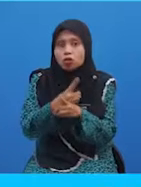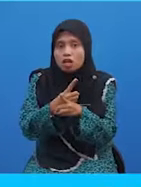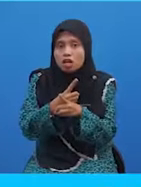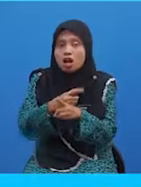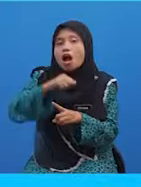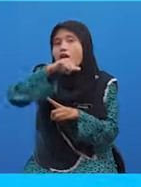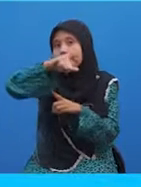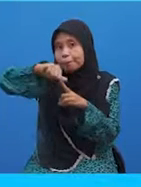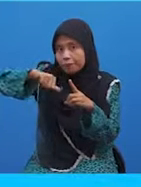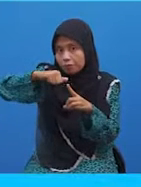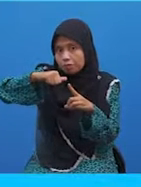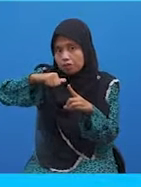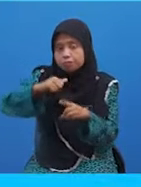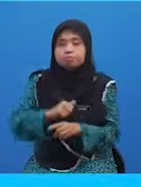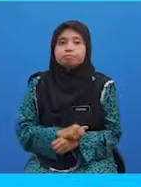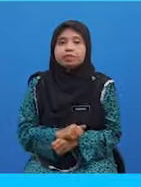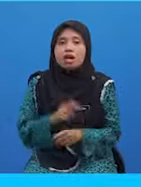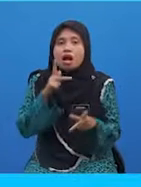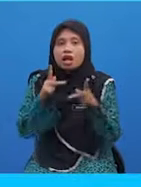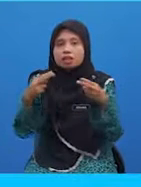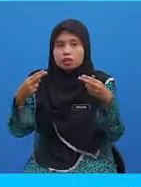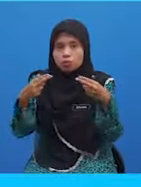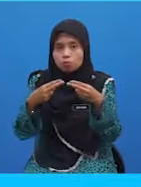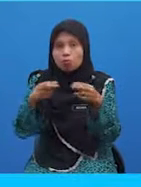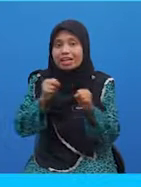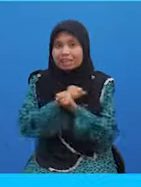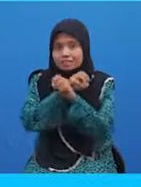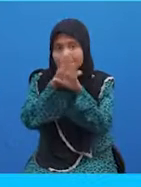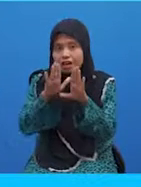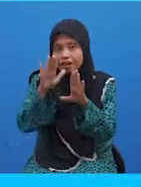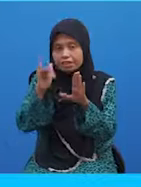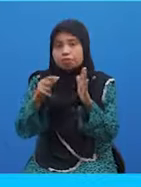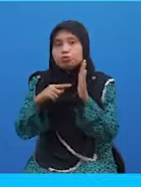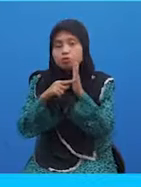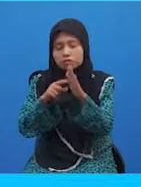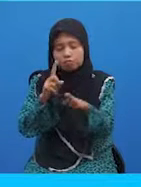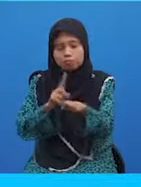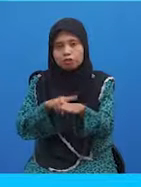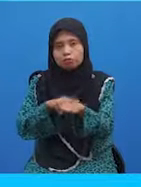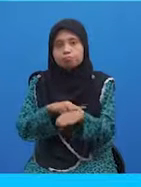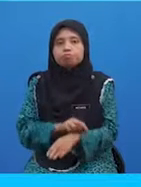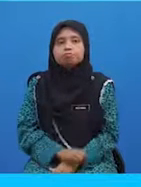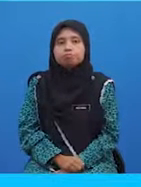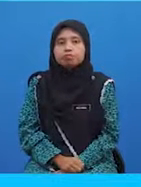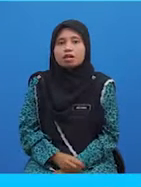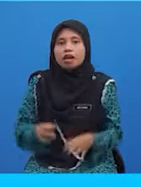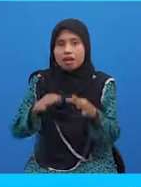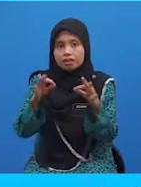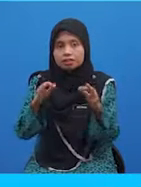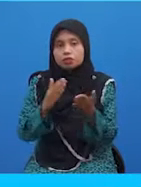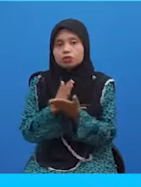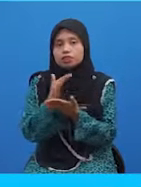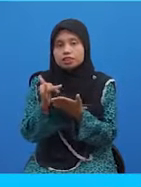ialah apabila, iaitu kata hubung keterangan yang menunjukkan waktu. Ayat